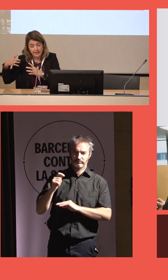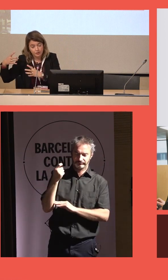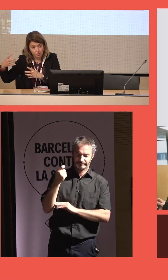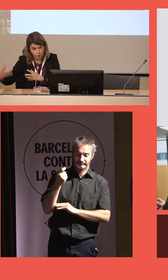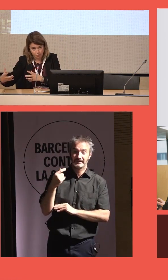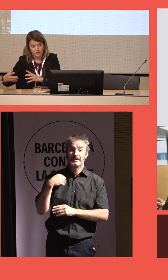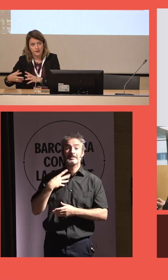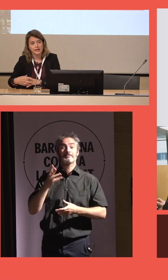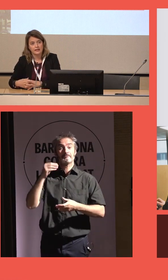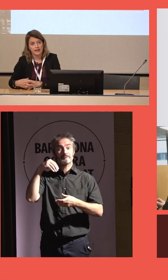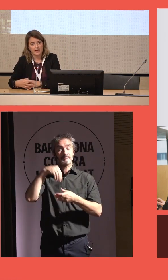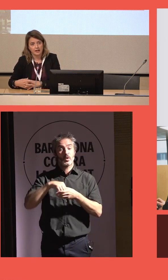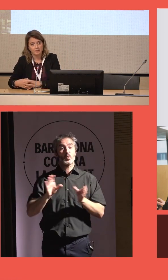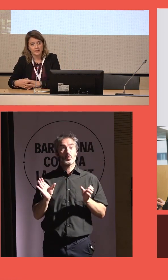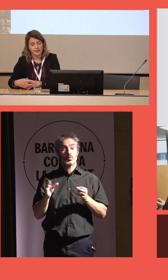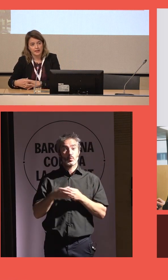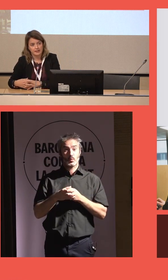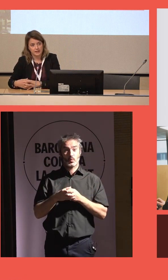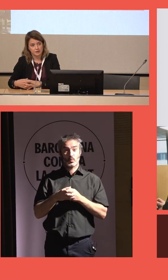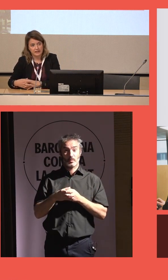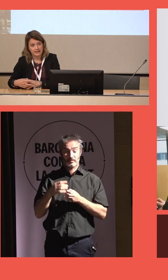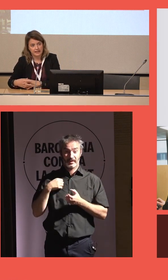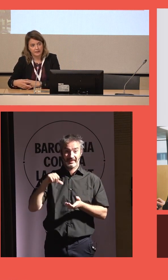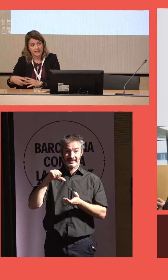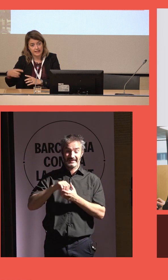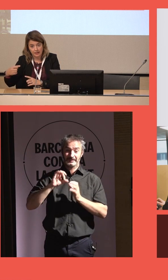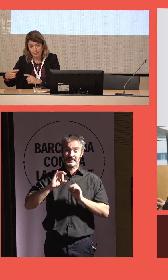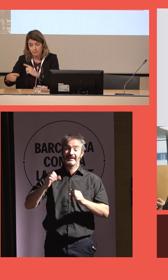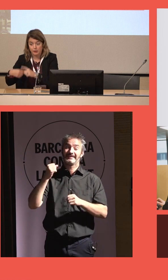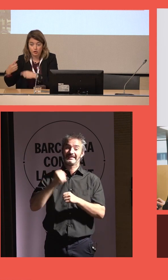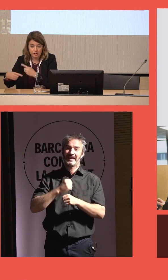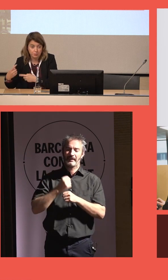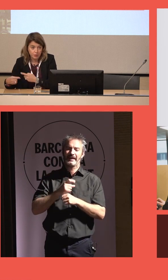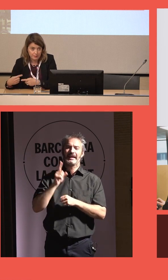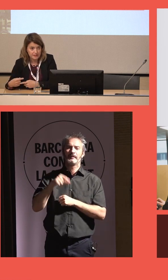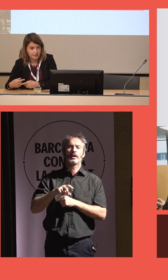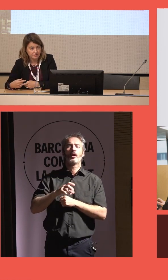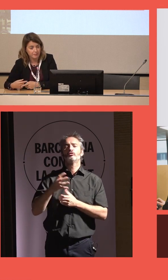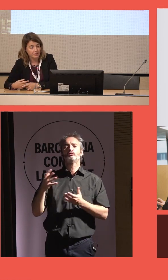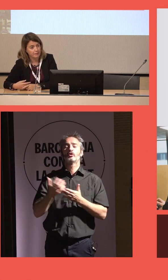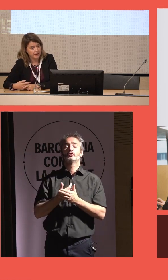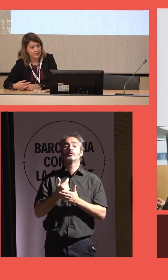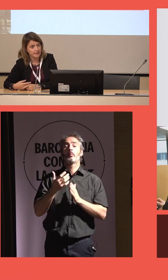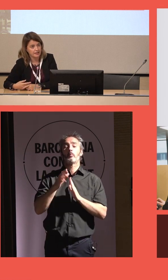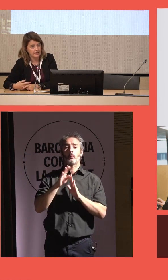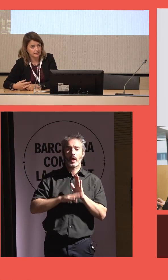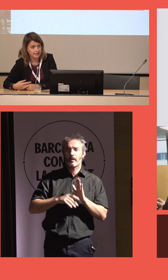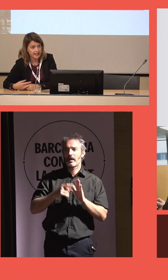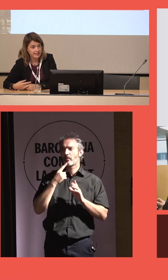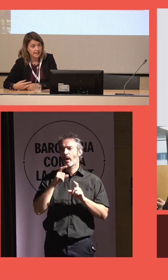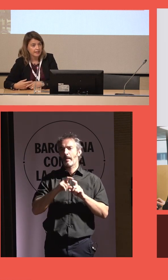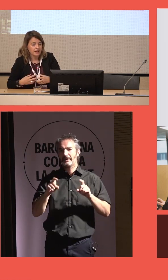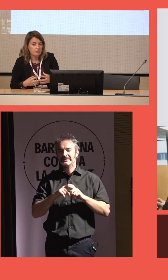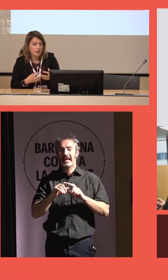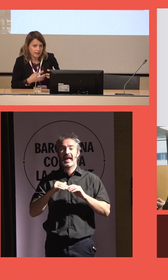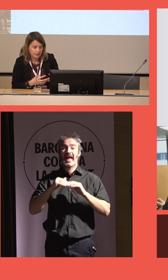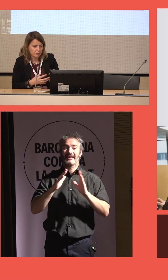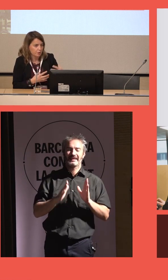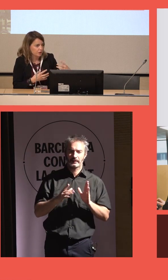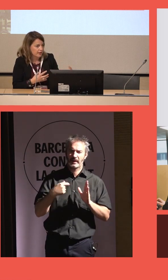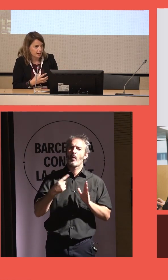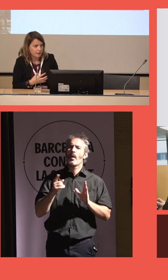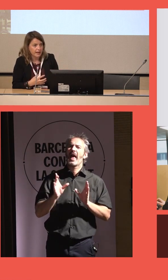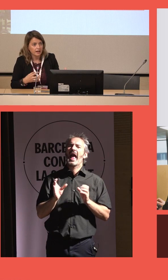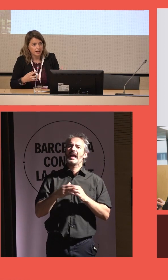dins d'aquest grup del centre especial de treball i també per tots els programes que fem per empreses i entitats tenim un